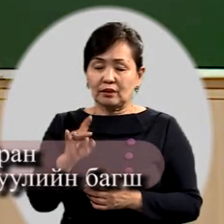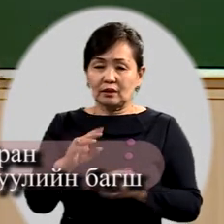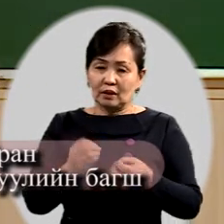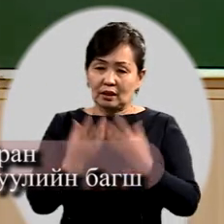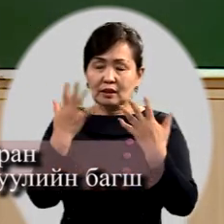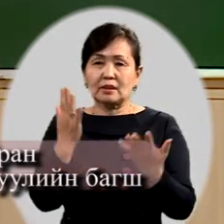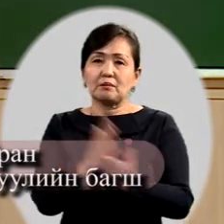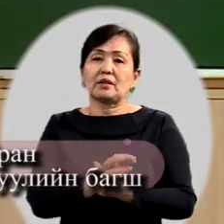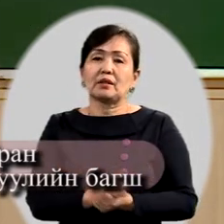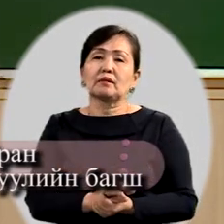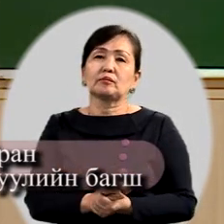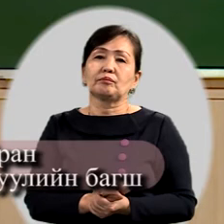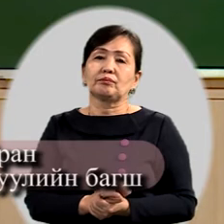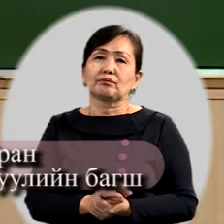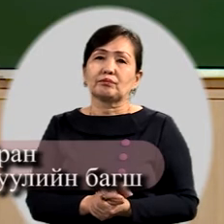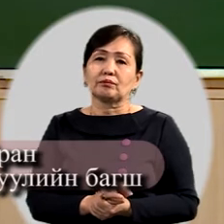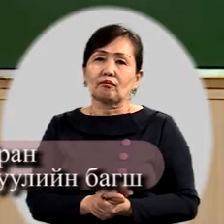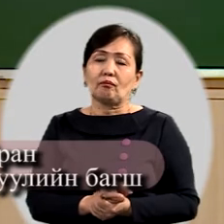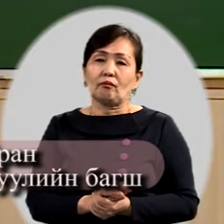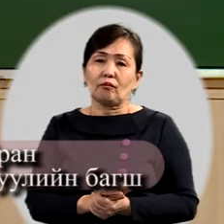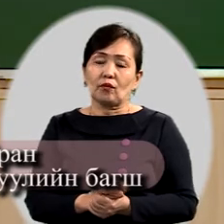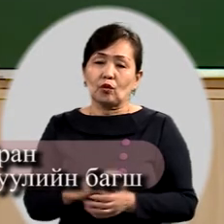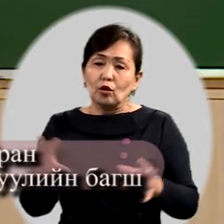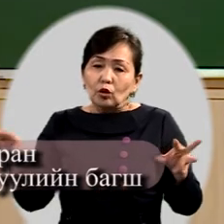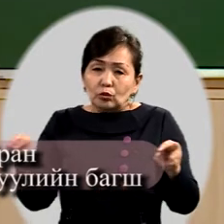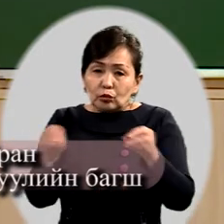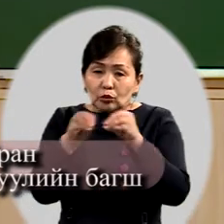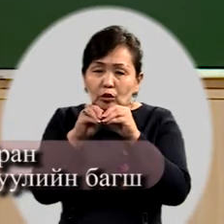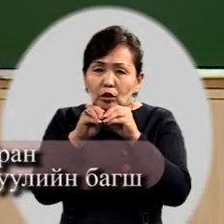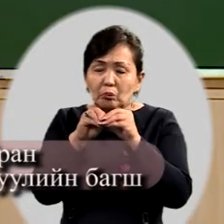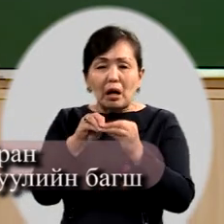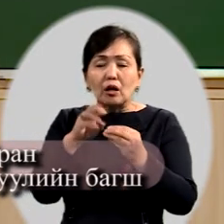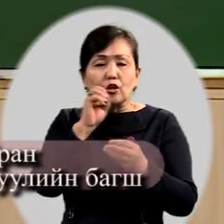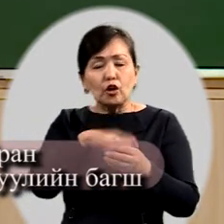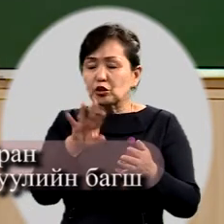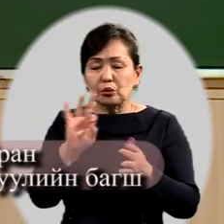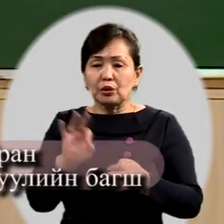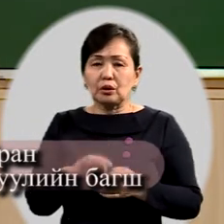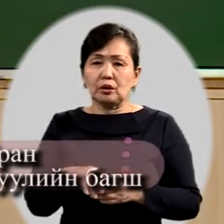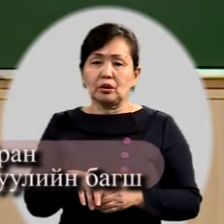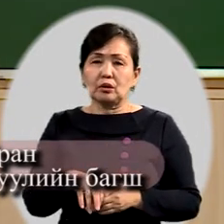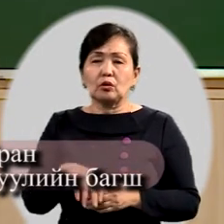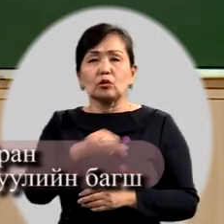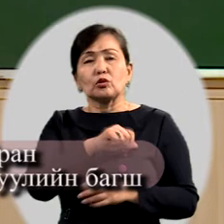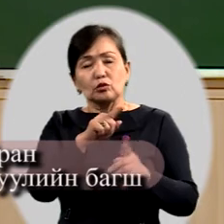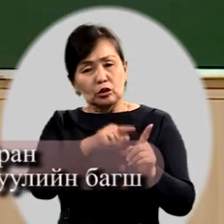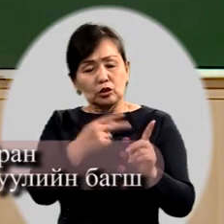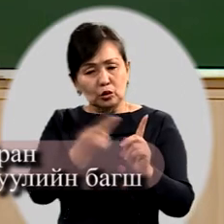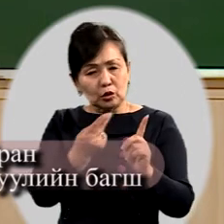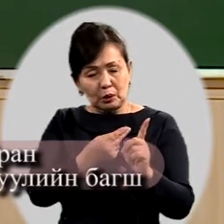Скет нақтыда дәйекті болуы маңызды емес. Сызып отырған суреттің негізгі